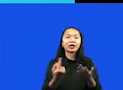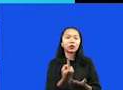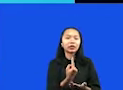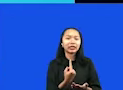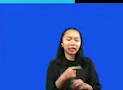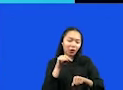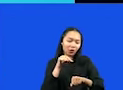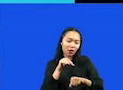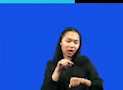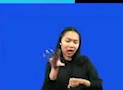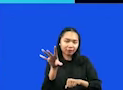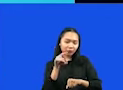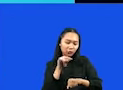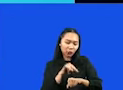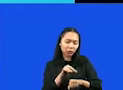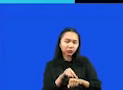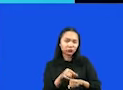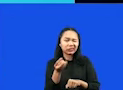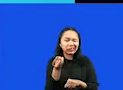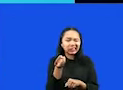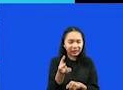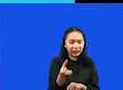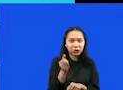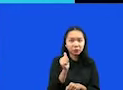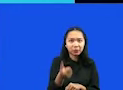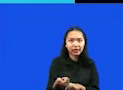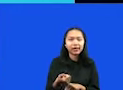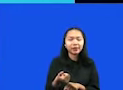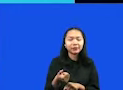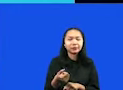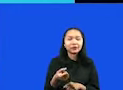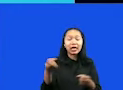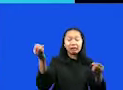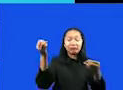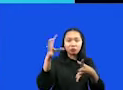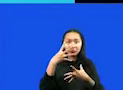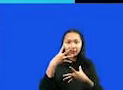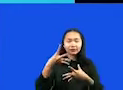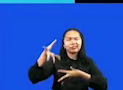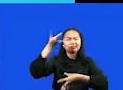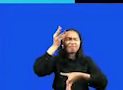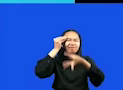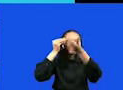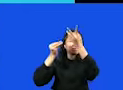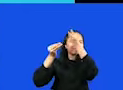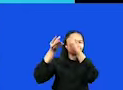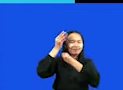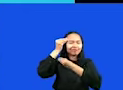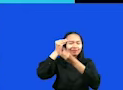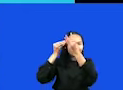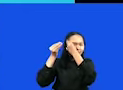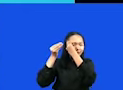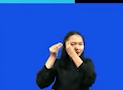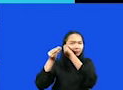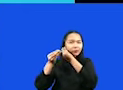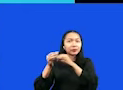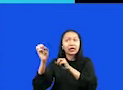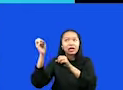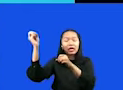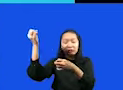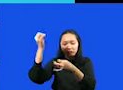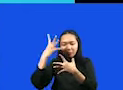ambil waktu sejenak untuk mengendapkan informasi-informasi insight-insight yang sudah kita dapatkan